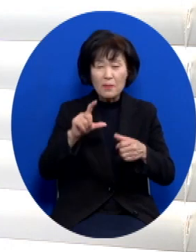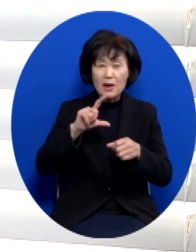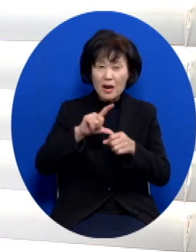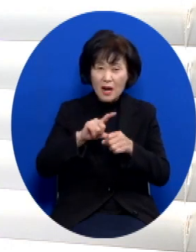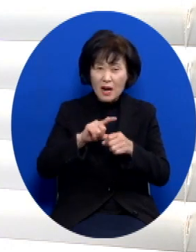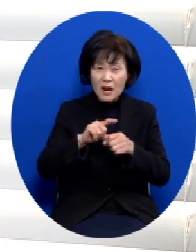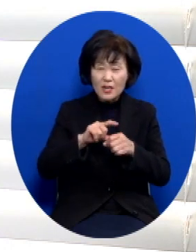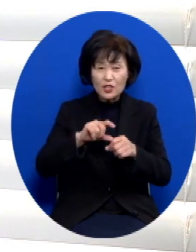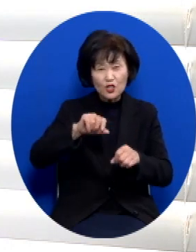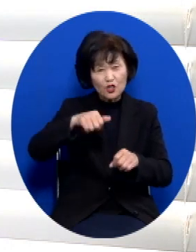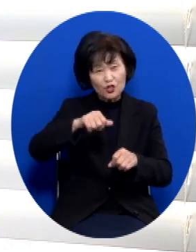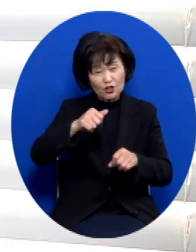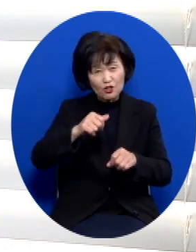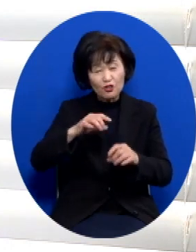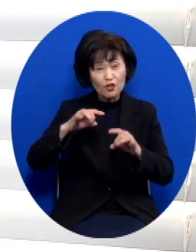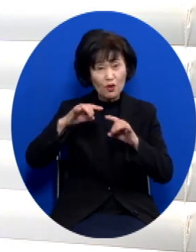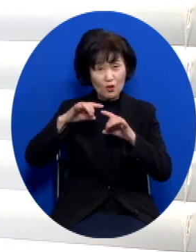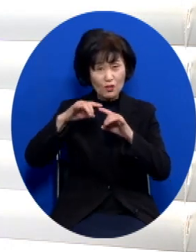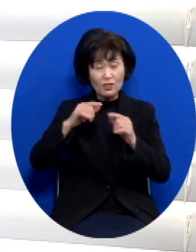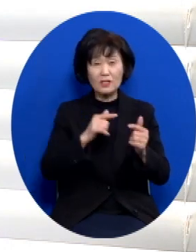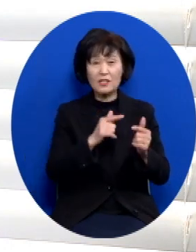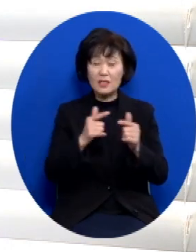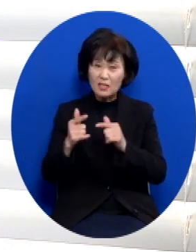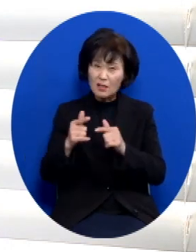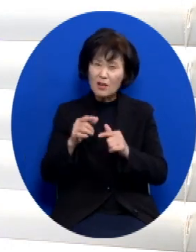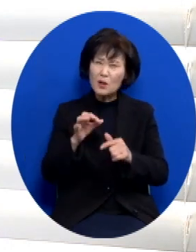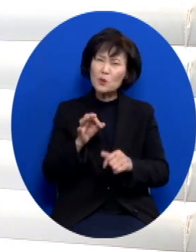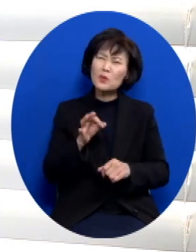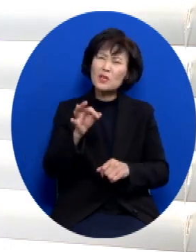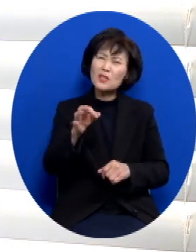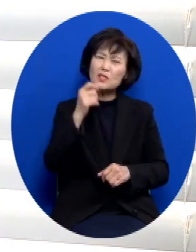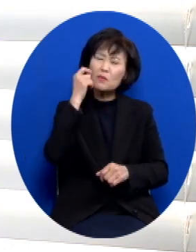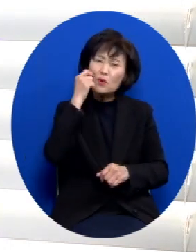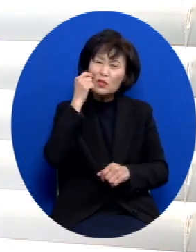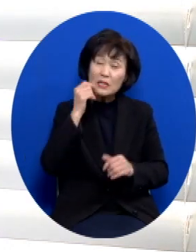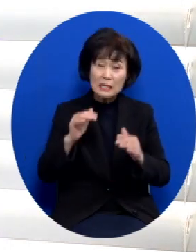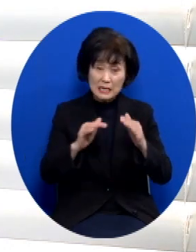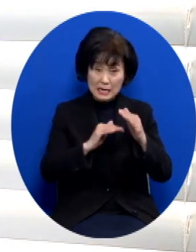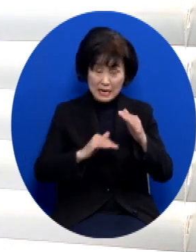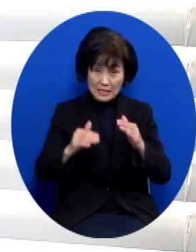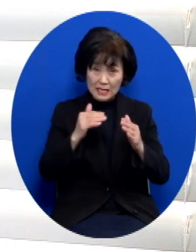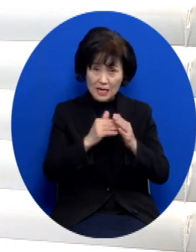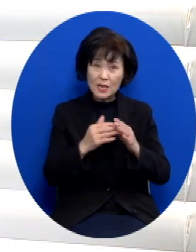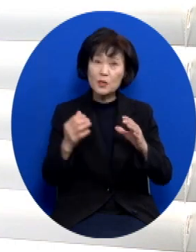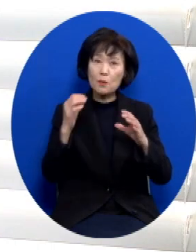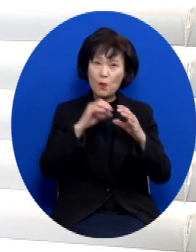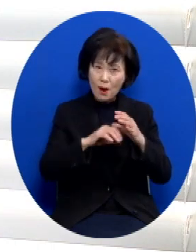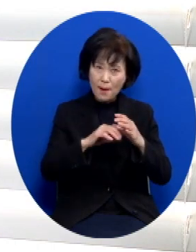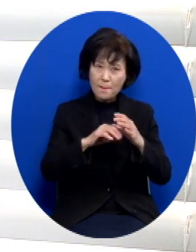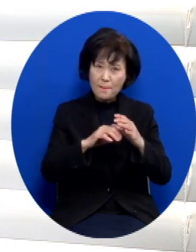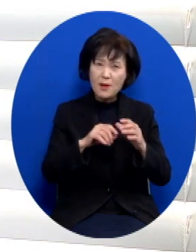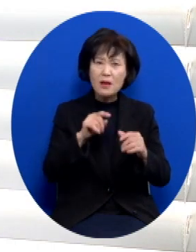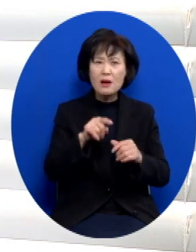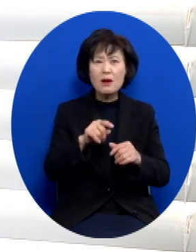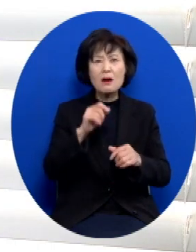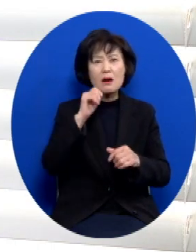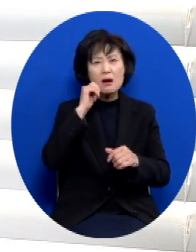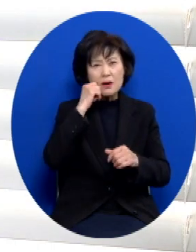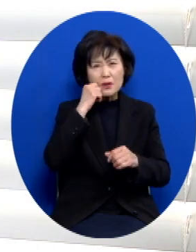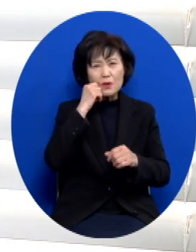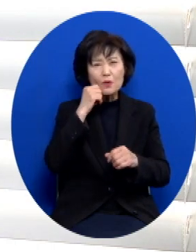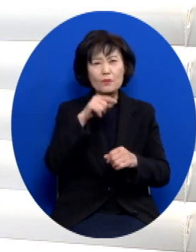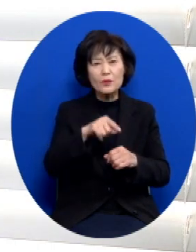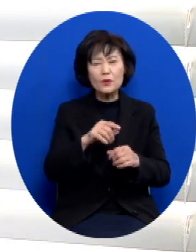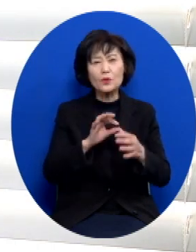뭐 전기 이렇게 제대로 납부하지 못한 가정들까지 포함해서 간다. 그래서 에너지 그 은행